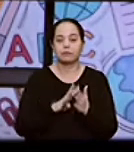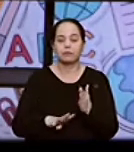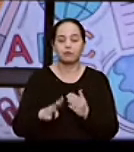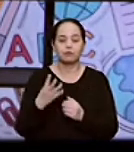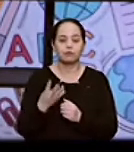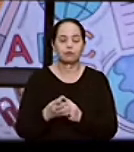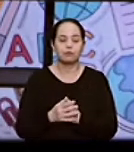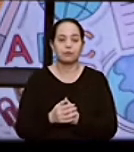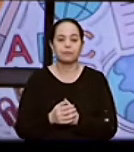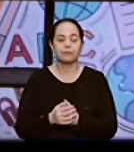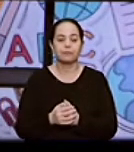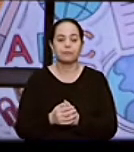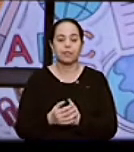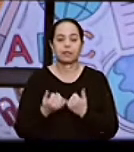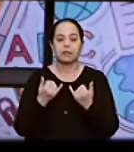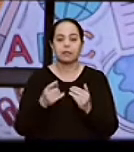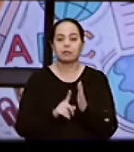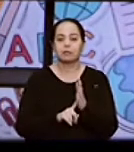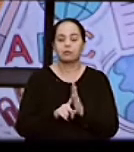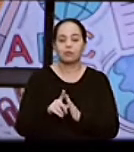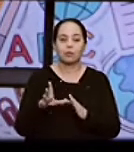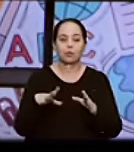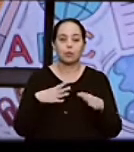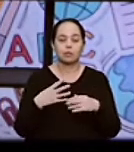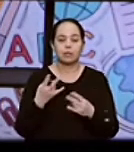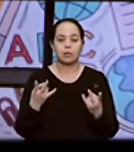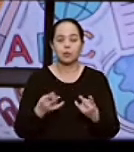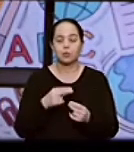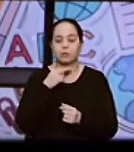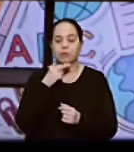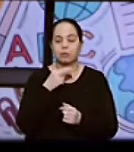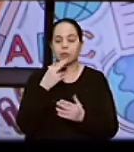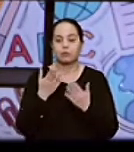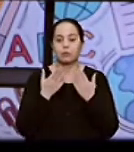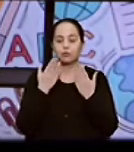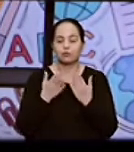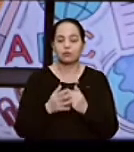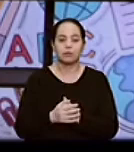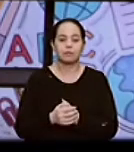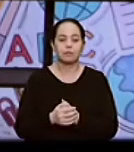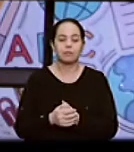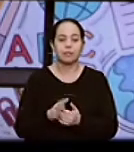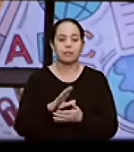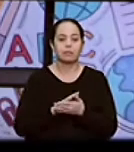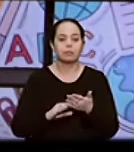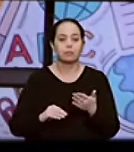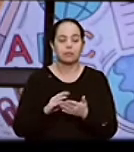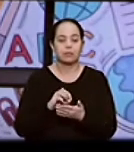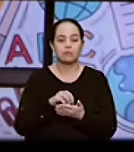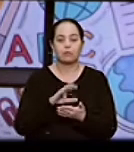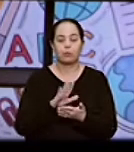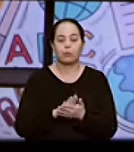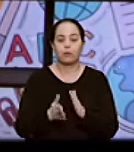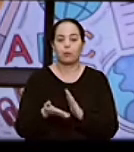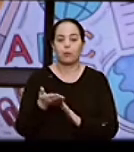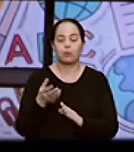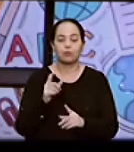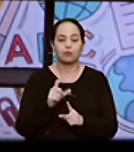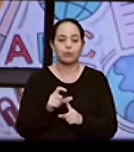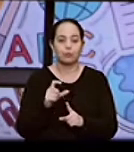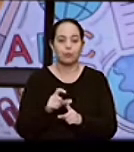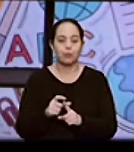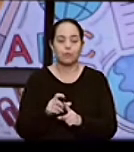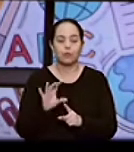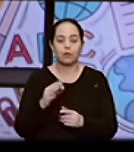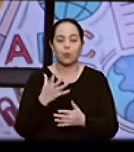294. Для начала упражнение нужно внимательно прочитать, списать, вставляя пропущенные буквы,